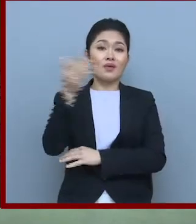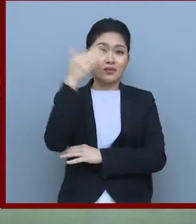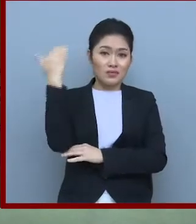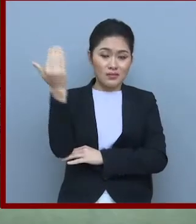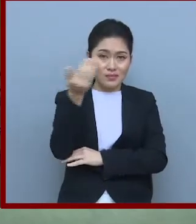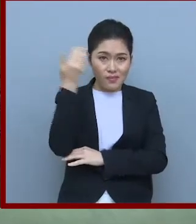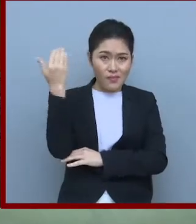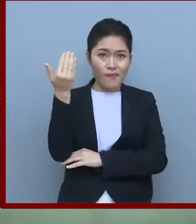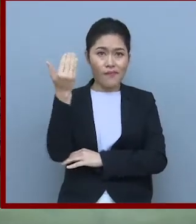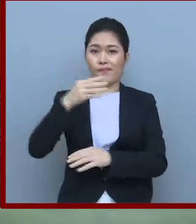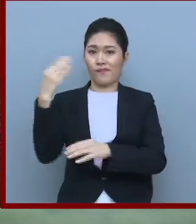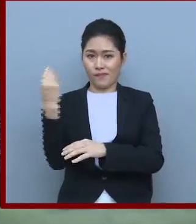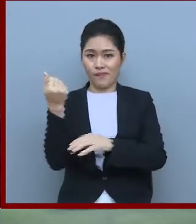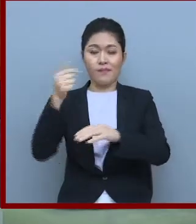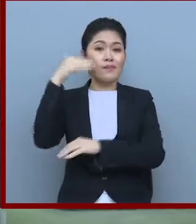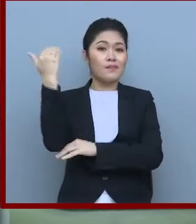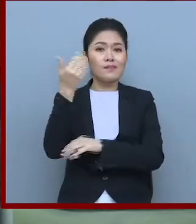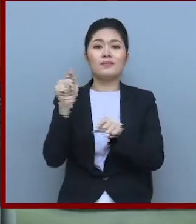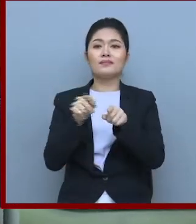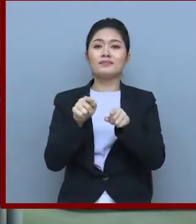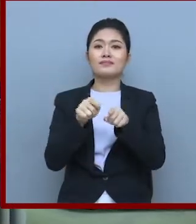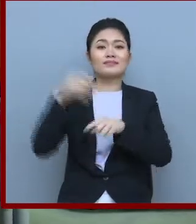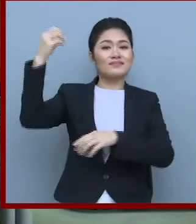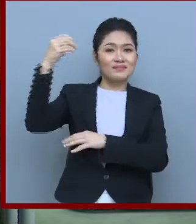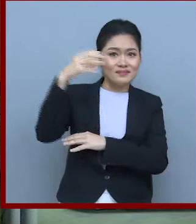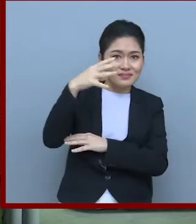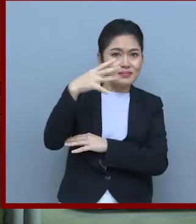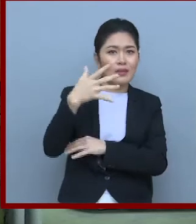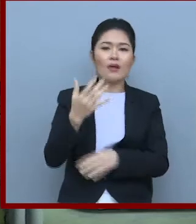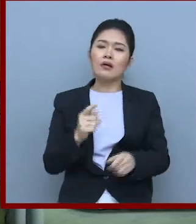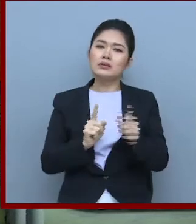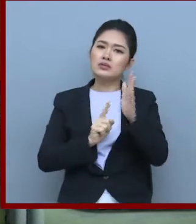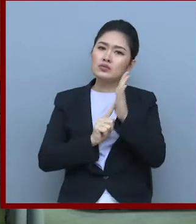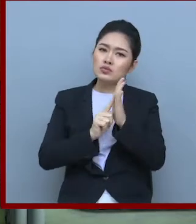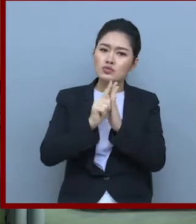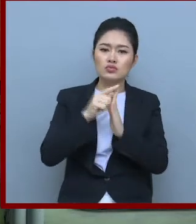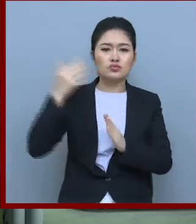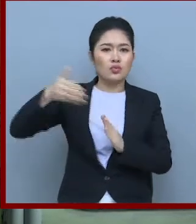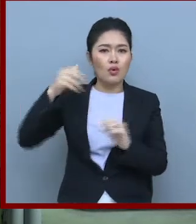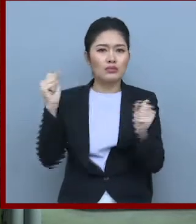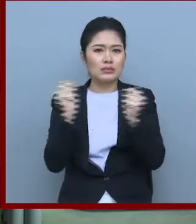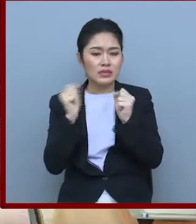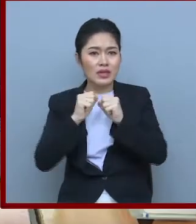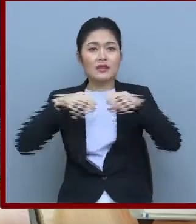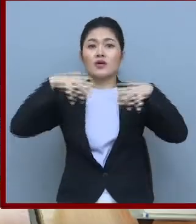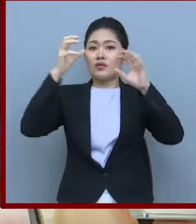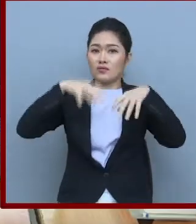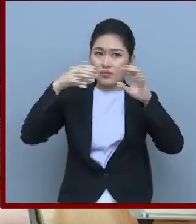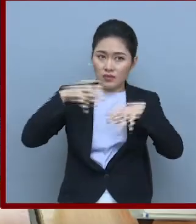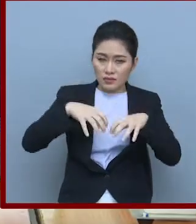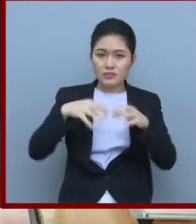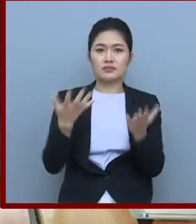แล้วก็วัดความเร็วลมวัดแสงนะครับอุณหภูมิวัดน้ำฝนนะ